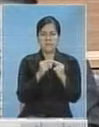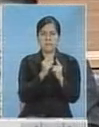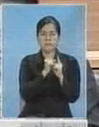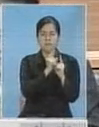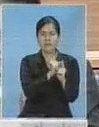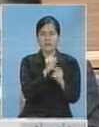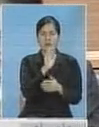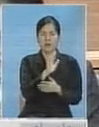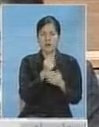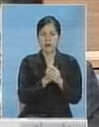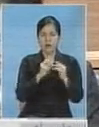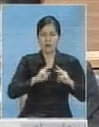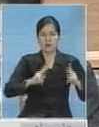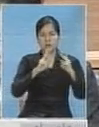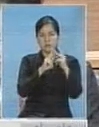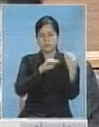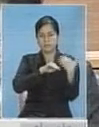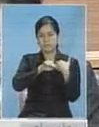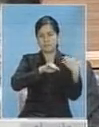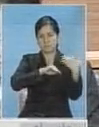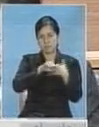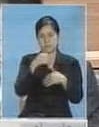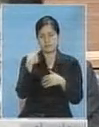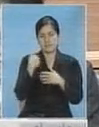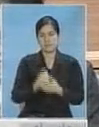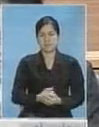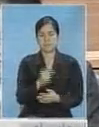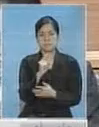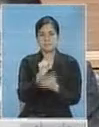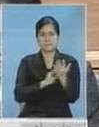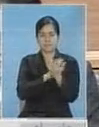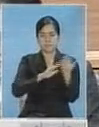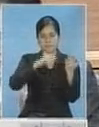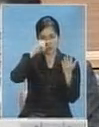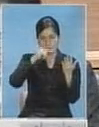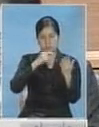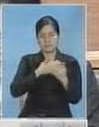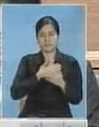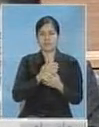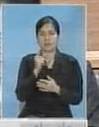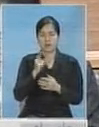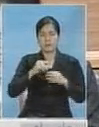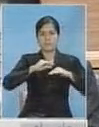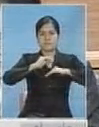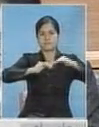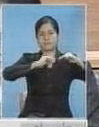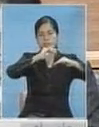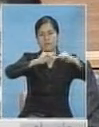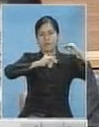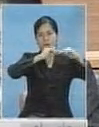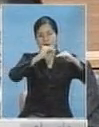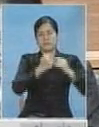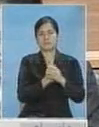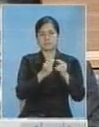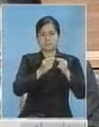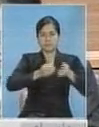คมจึงมีความจำเป็นอย่างยิ่งนะครับที่ประเทศไทยเราจะต้องเร่งในการพัฒนาในเรื่องถน